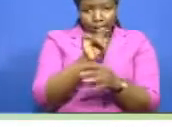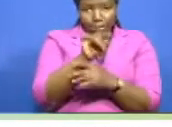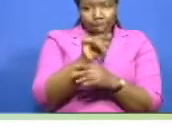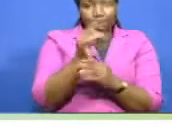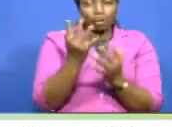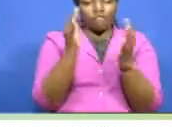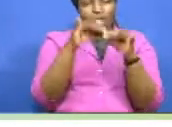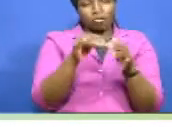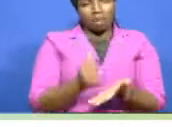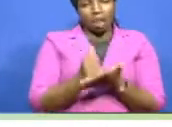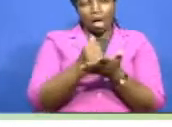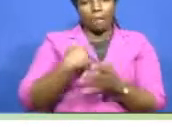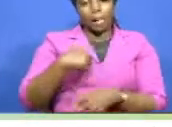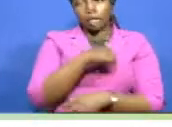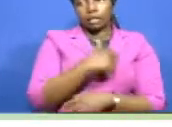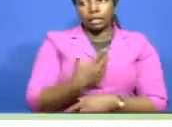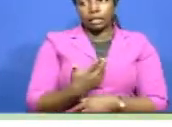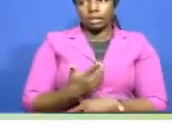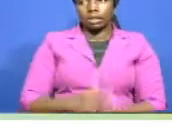us.